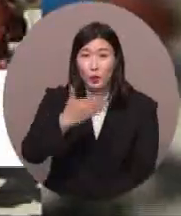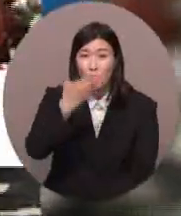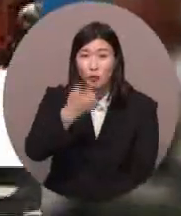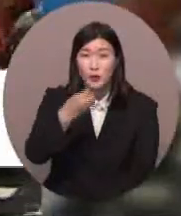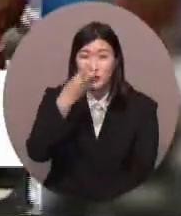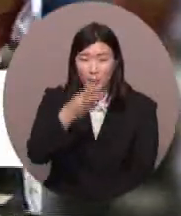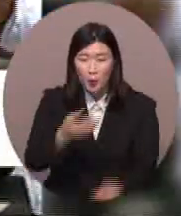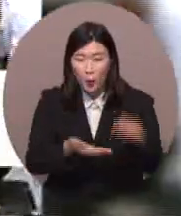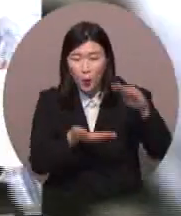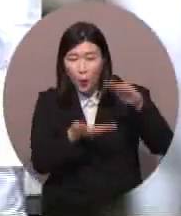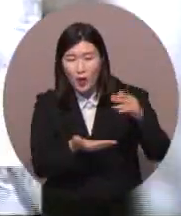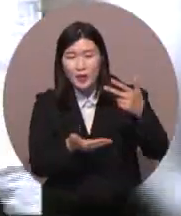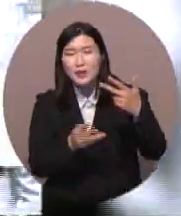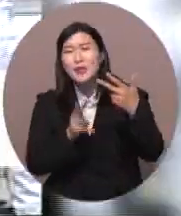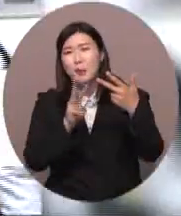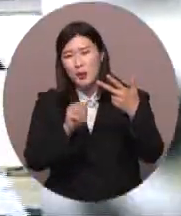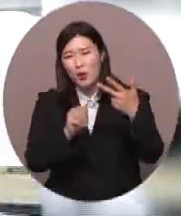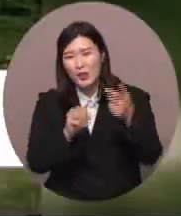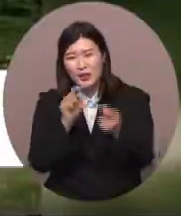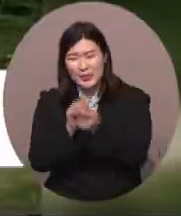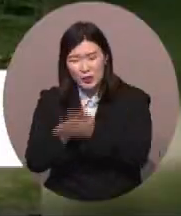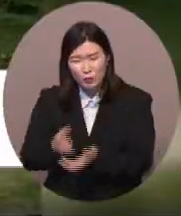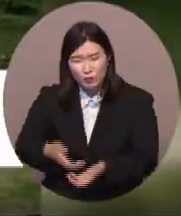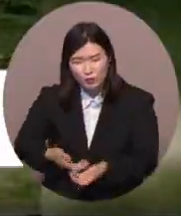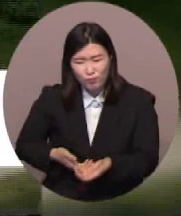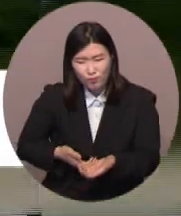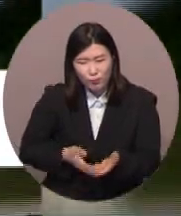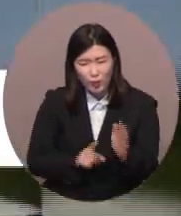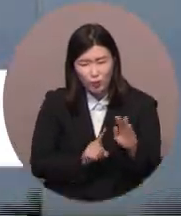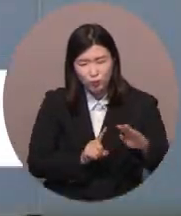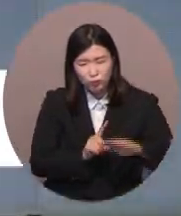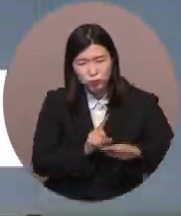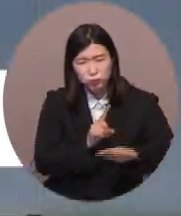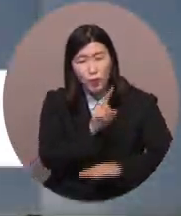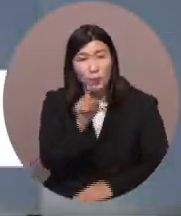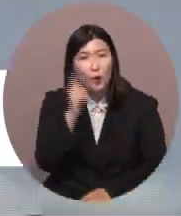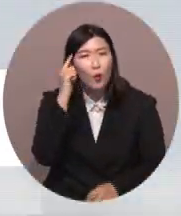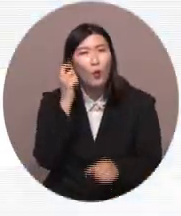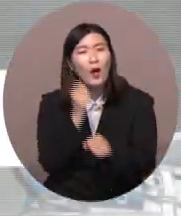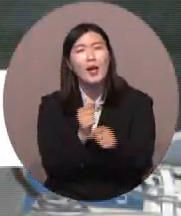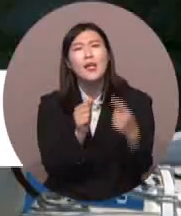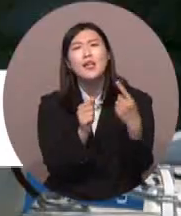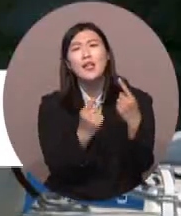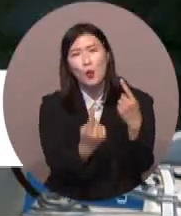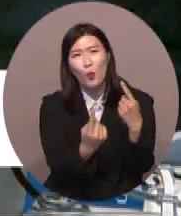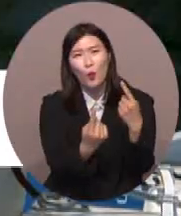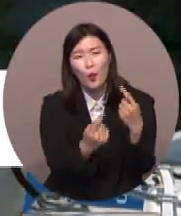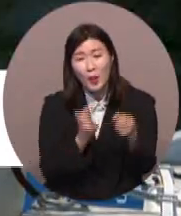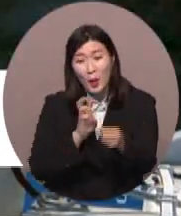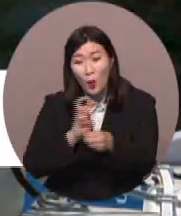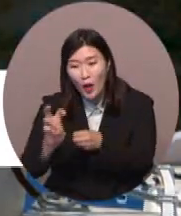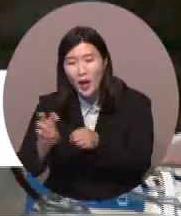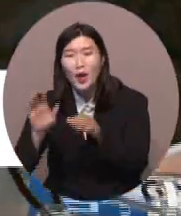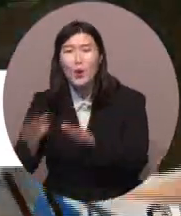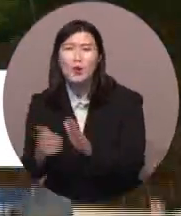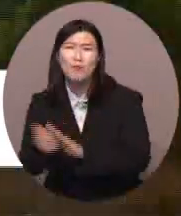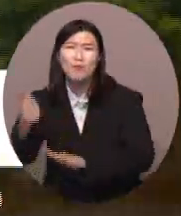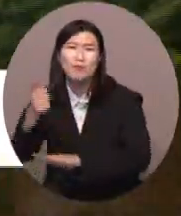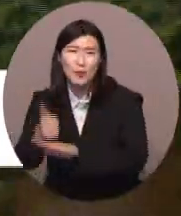크기의 로켓을 발사대에 실어 사람이 직접 끌고 가 쏘아 올렸던 과학 1호 이후 30년 만에 얻은